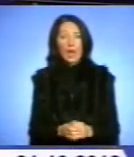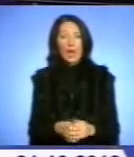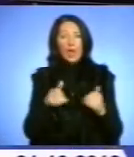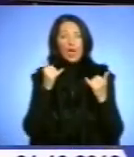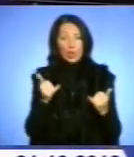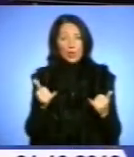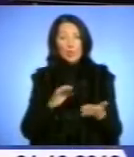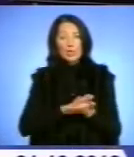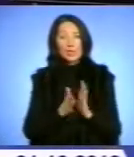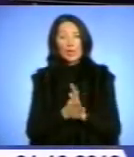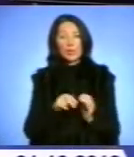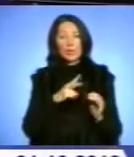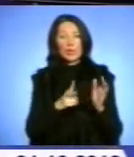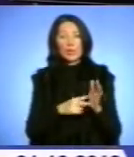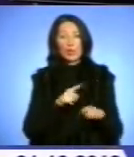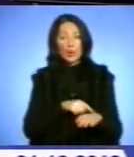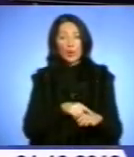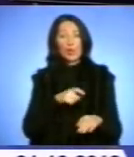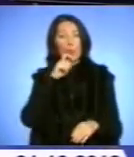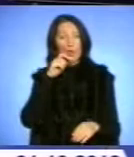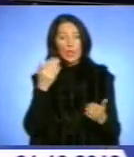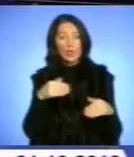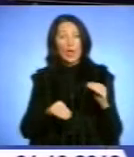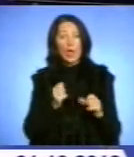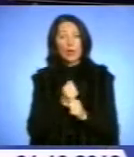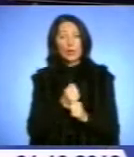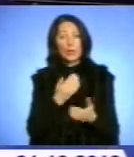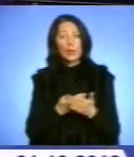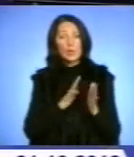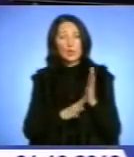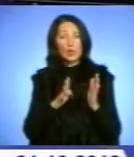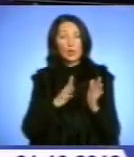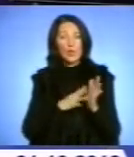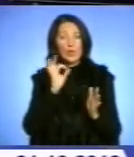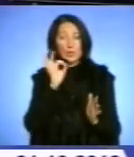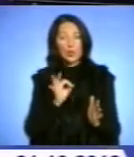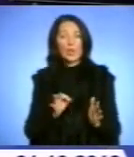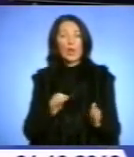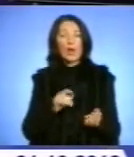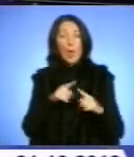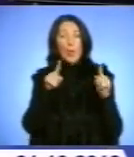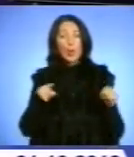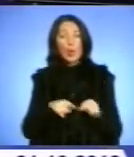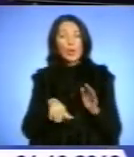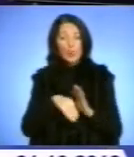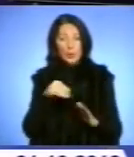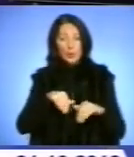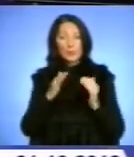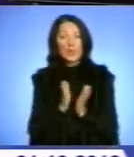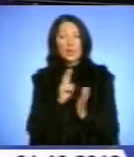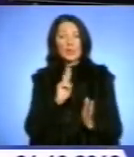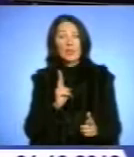Сьогодні станом на 17 годину по Україні уже опрацьовано майже 99% протоколів. За даними ЦВК, по